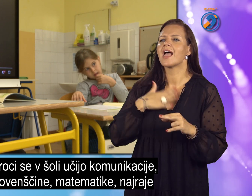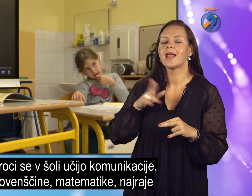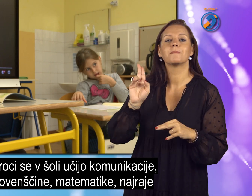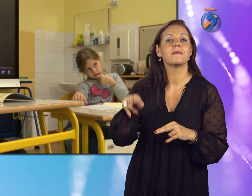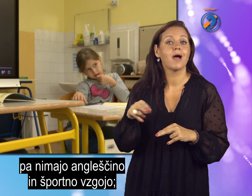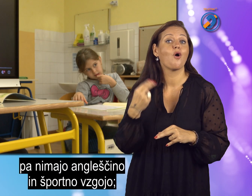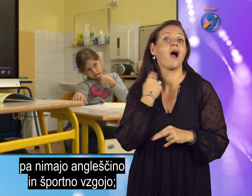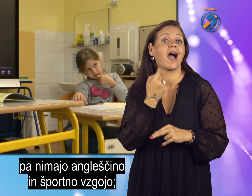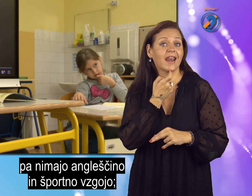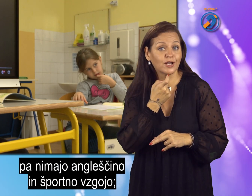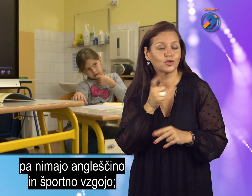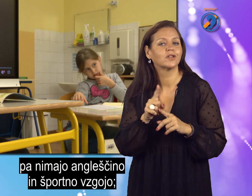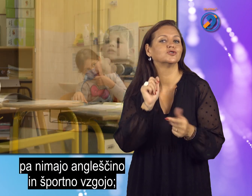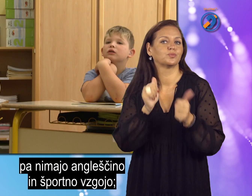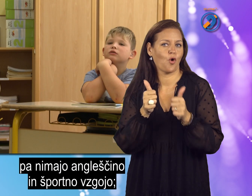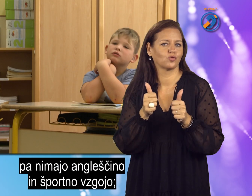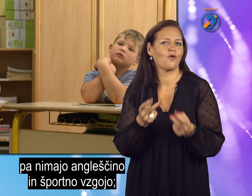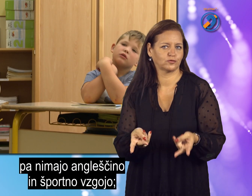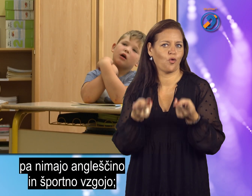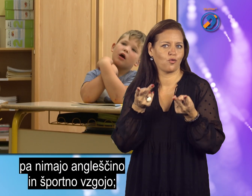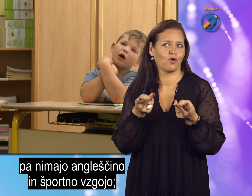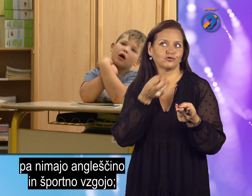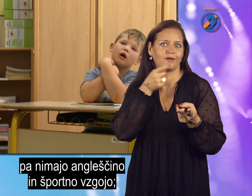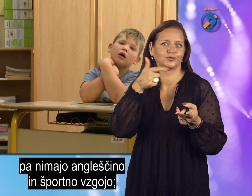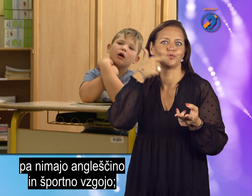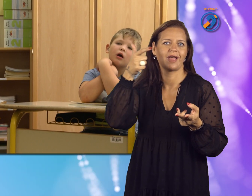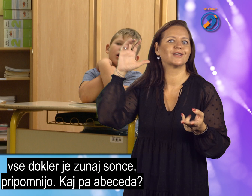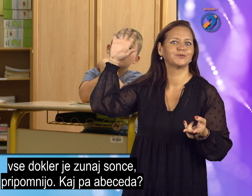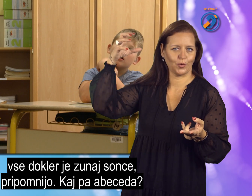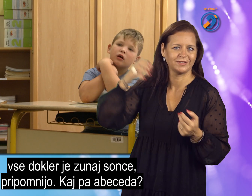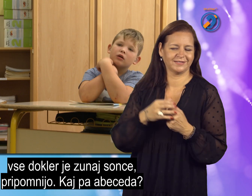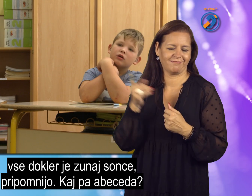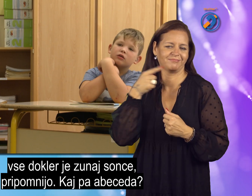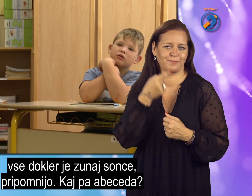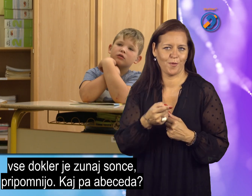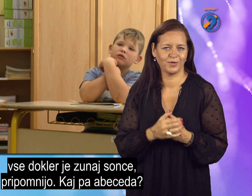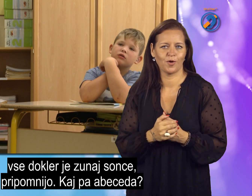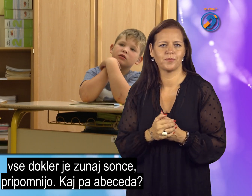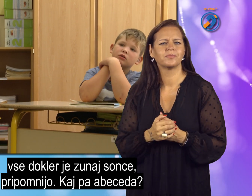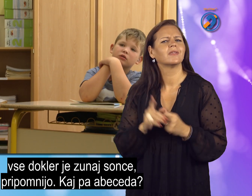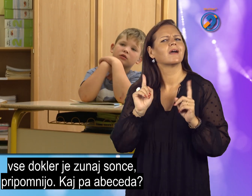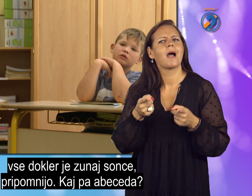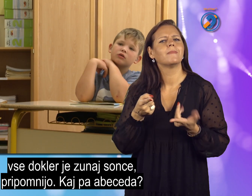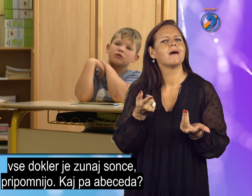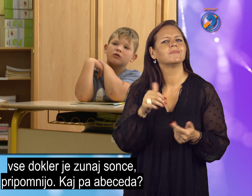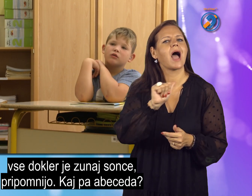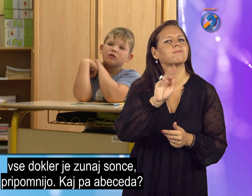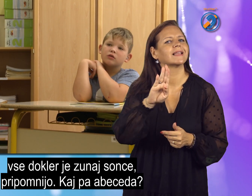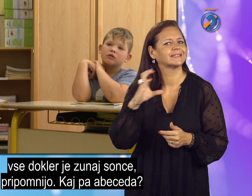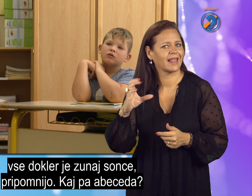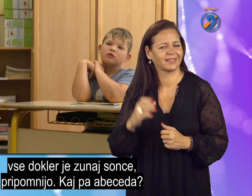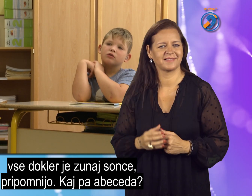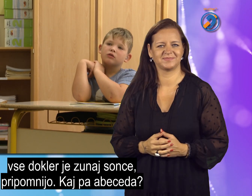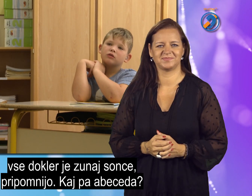matematike, najraje pa imajo angleščino in športno vzgojo. Vse dokler je zunaj sonce, pripomni. Kaj